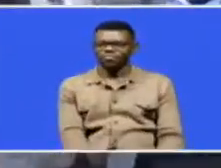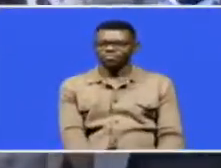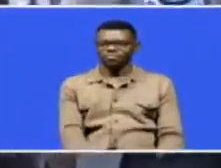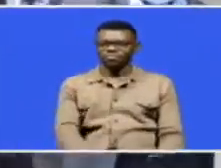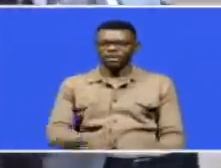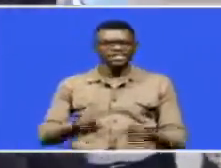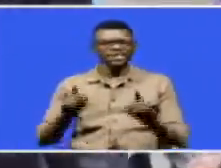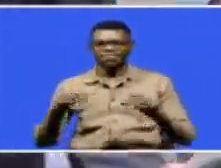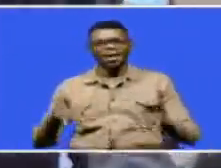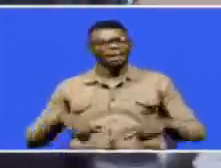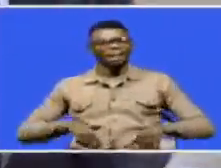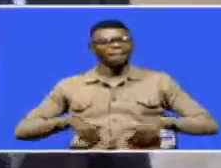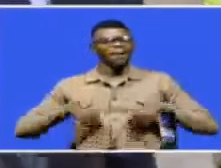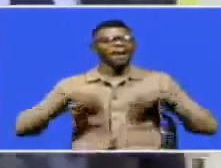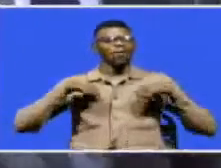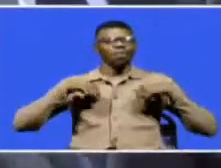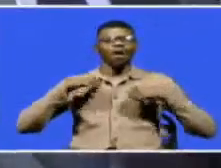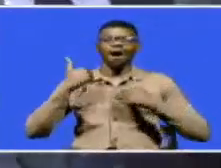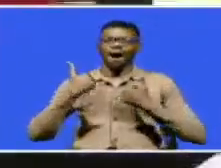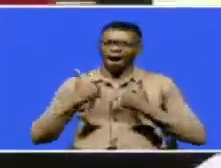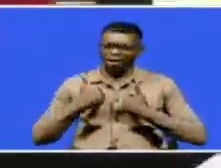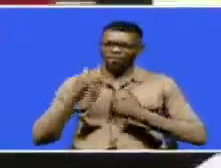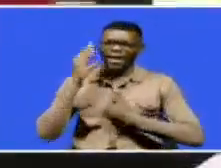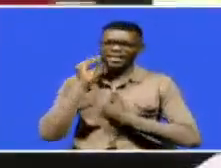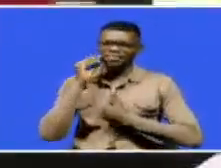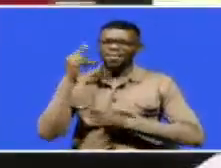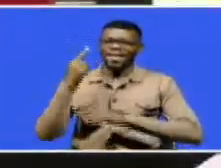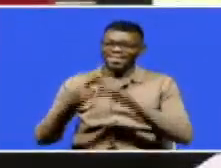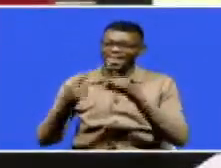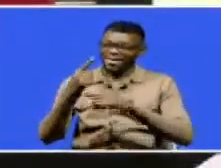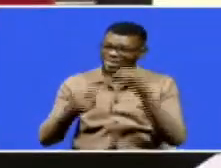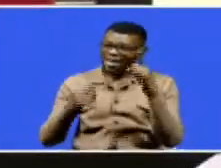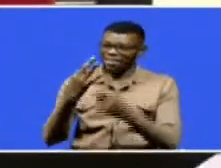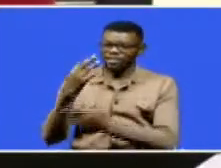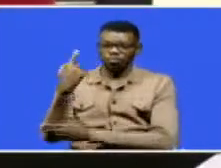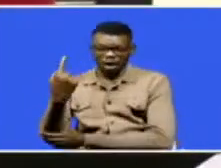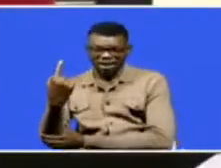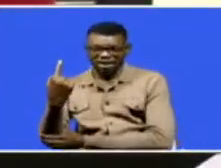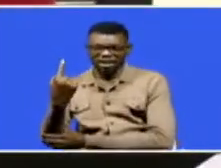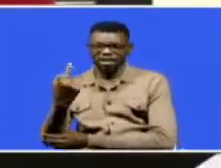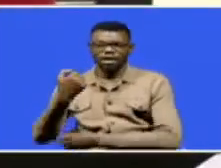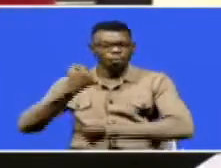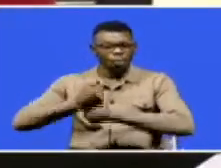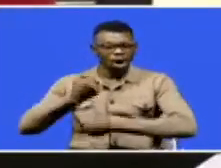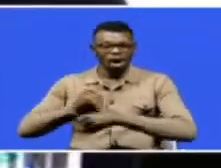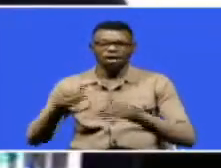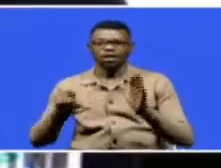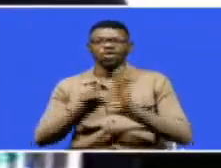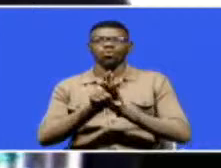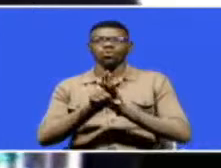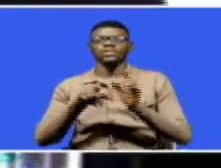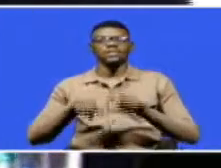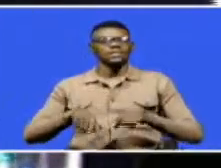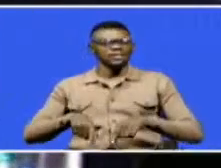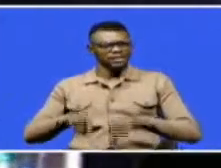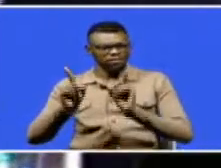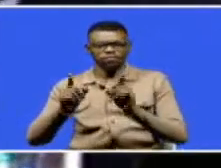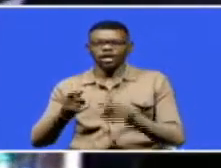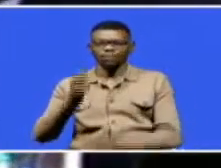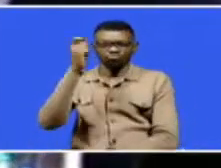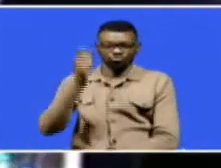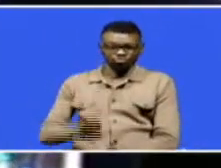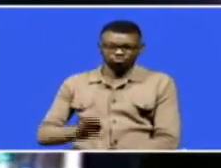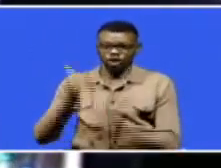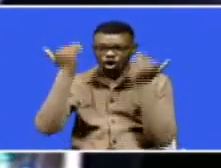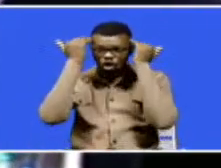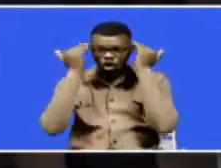Akijivunia kuwa na miaka 34 kwenye taaluma ya sheria, ikiwemo kuteuliwa rais wa mahakama ya rufaa akiwa chini ya